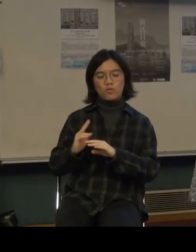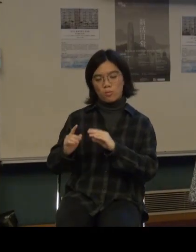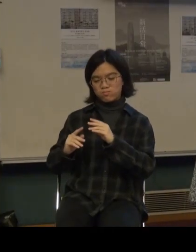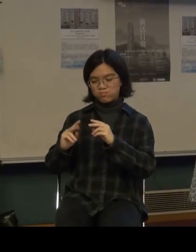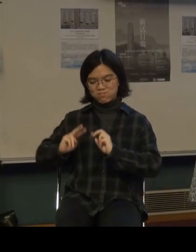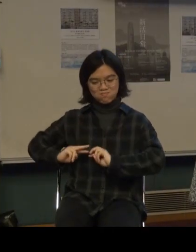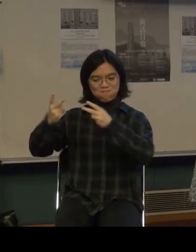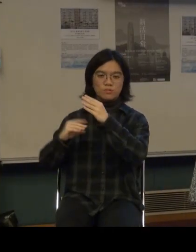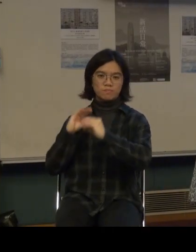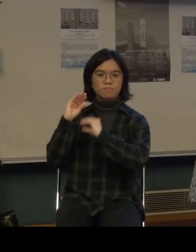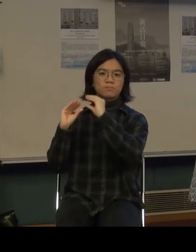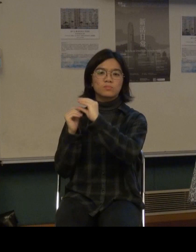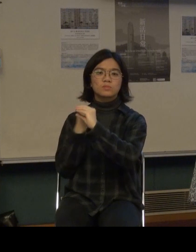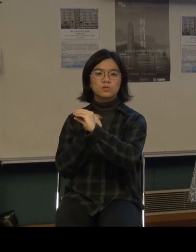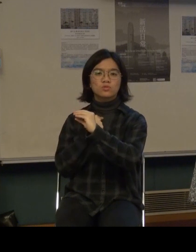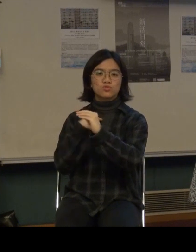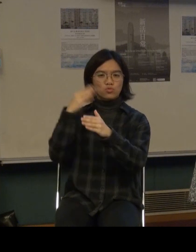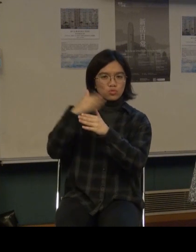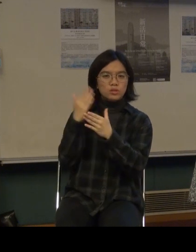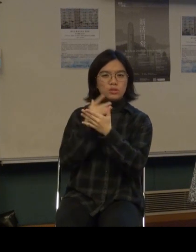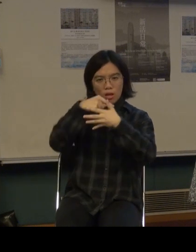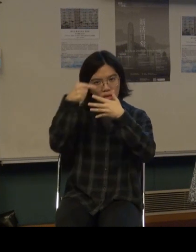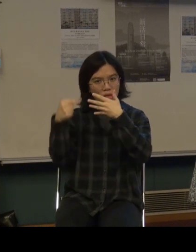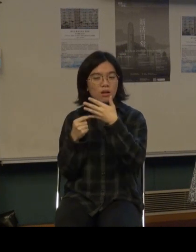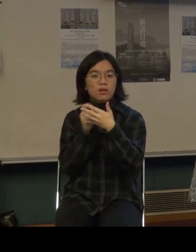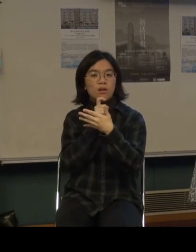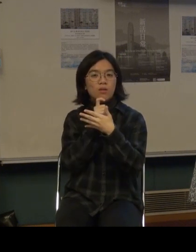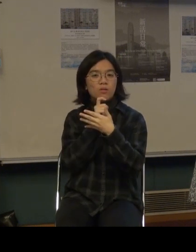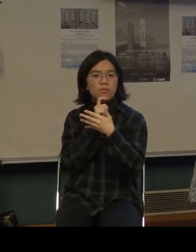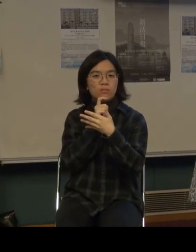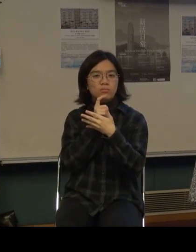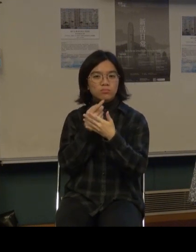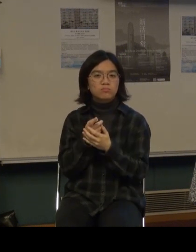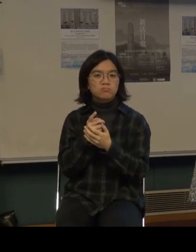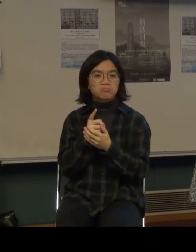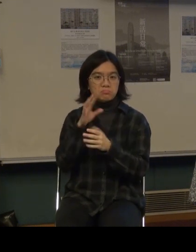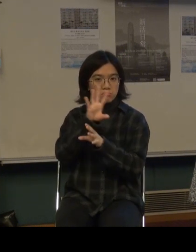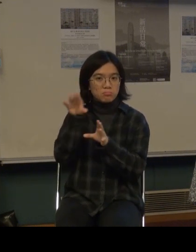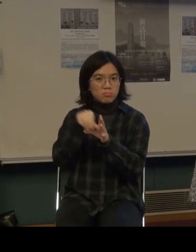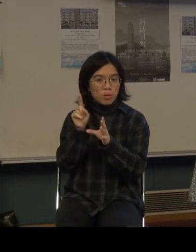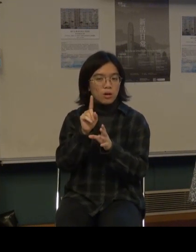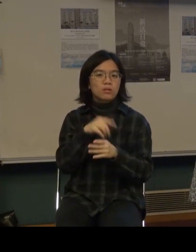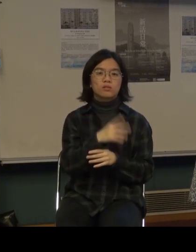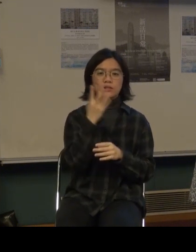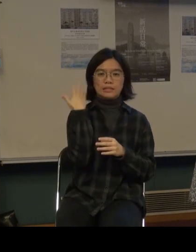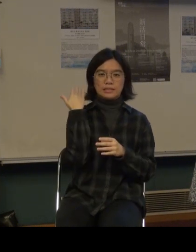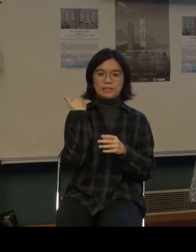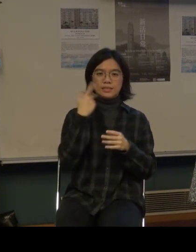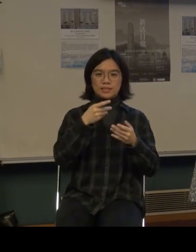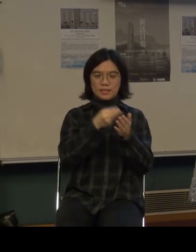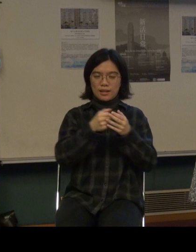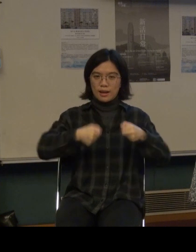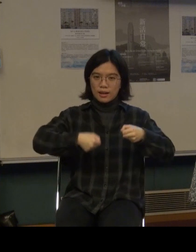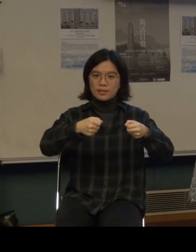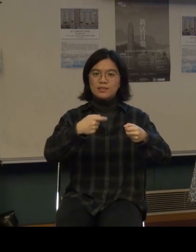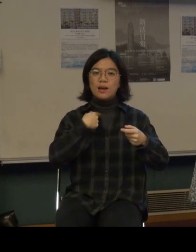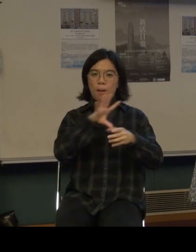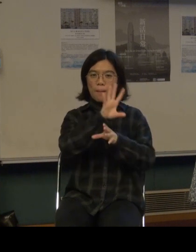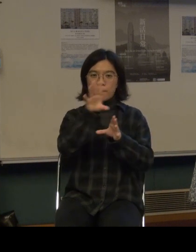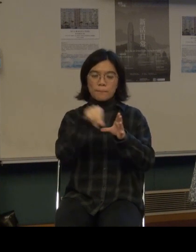因咧就係話以前嘅街市咧，佢係主要咧係佢係包括咗咧批發同埋零售的作用